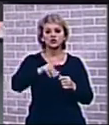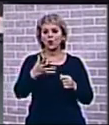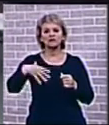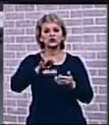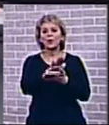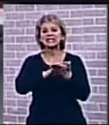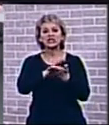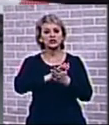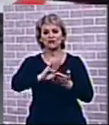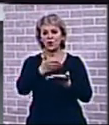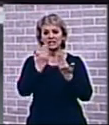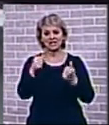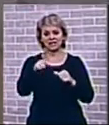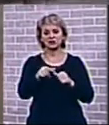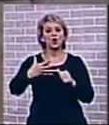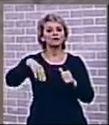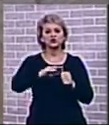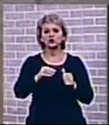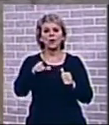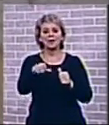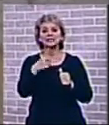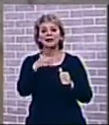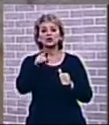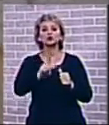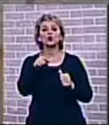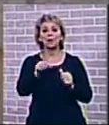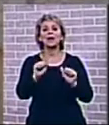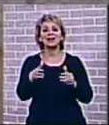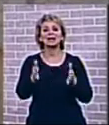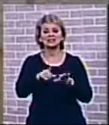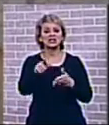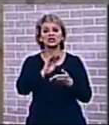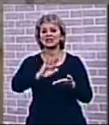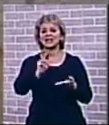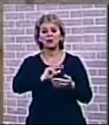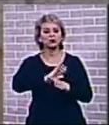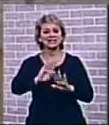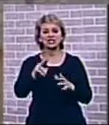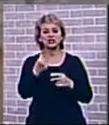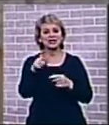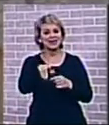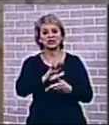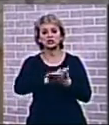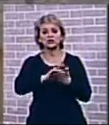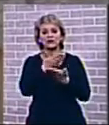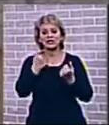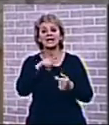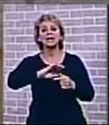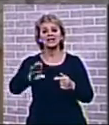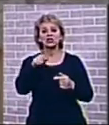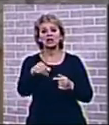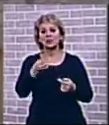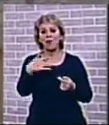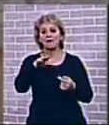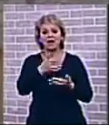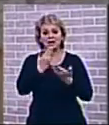Все, ничего нет. Все, вы вот смотрите, что-то мало сохранится. Ни работы, ни денег. Ни работы, ни денег и даже и за